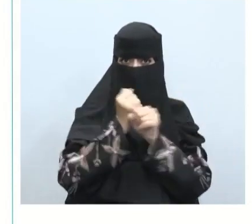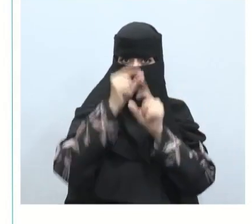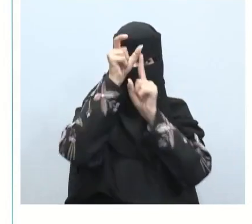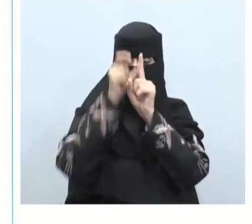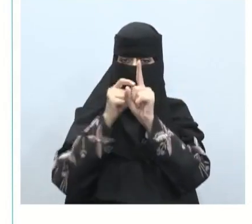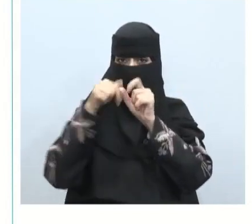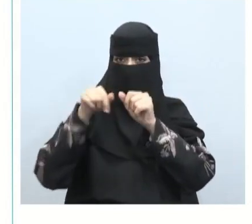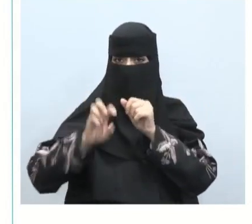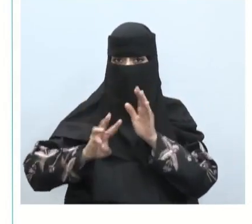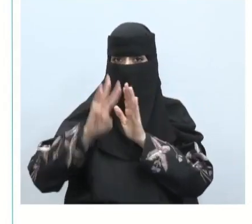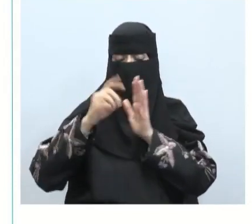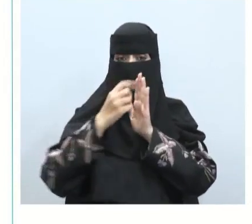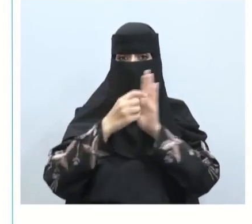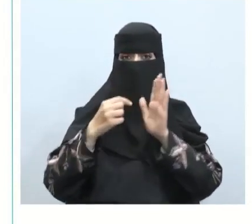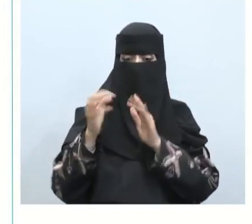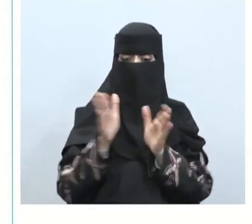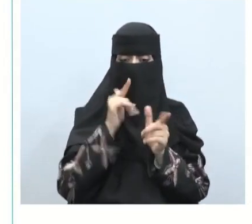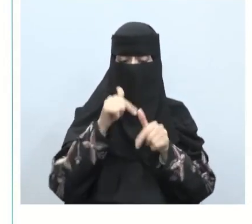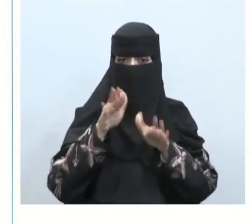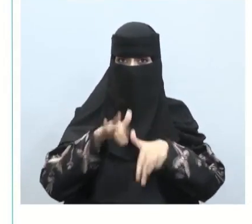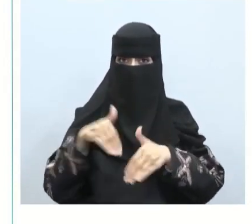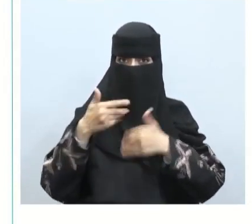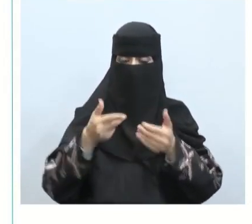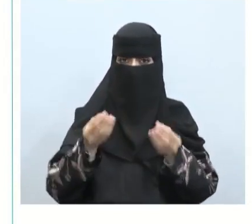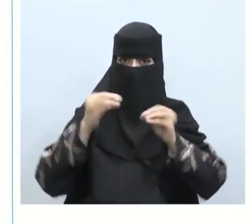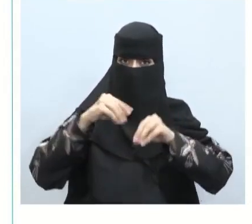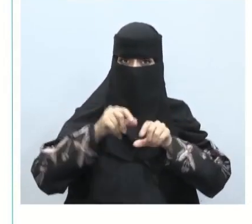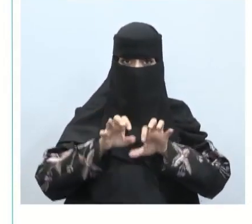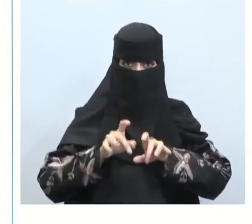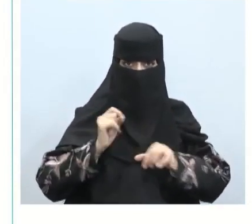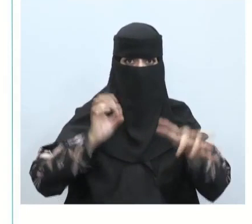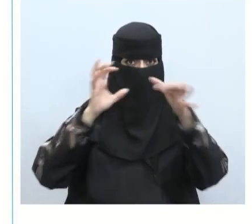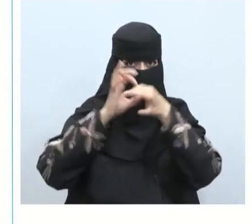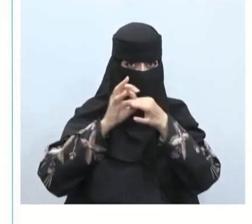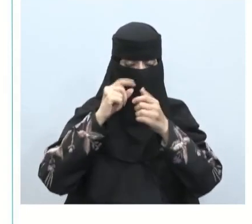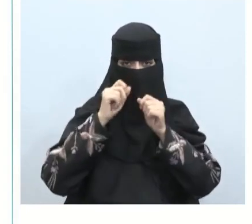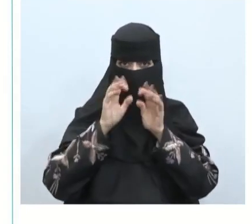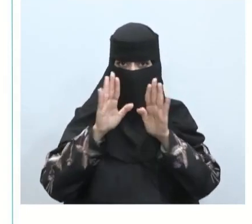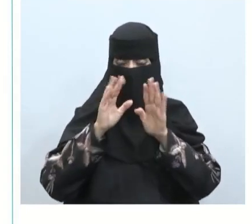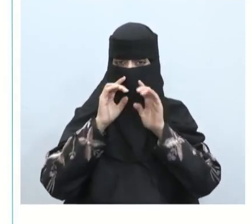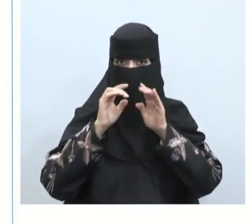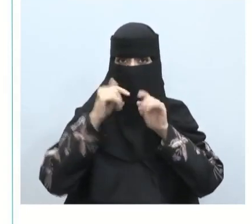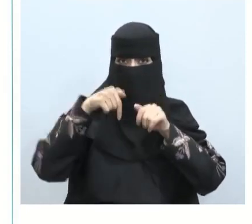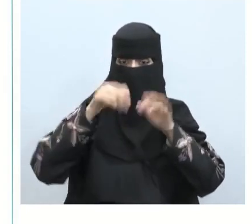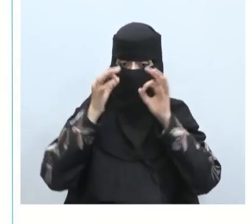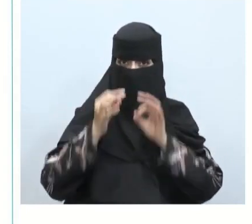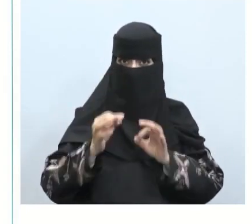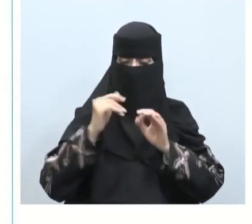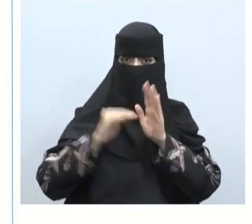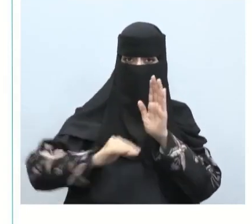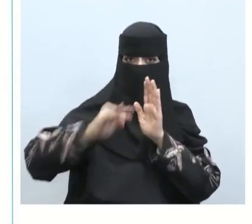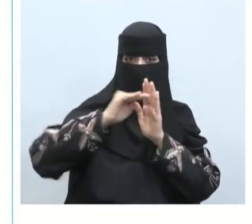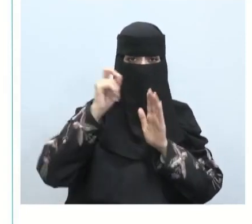نظام ويندوز ايضا اذا كان حاسبك متصل بمكبر صوت تحقق من مستوى